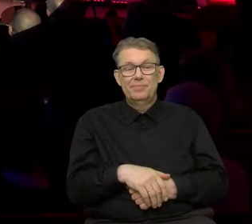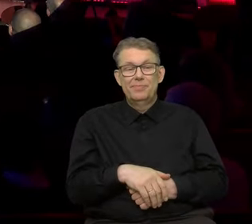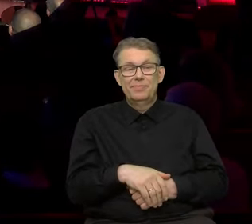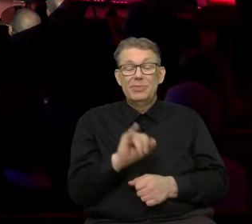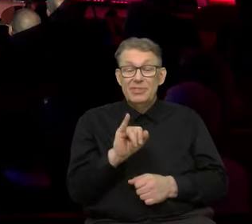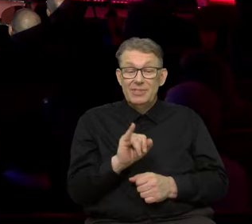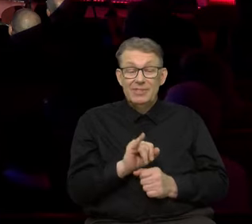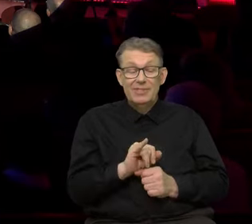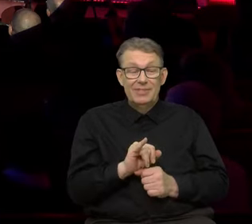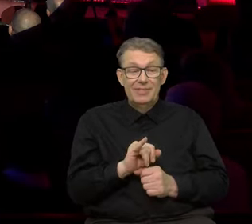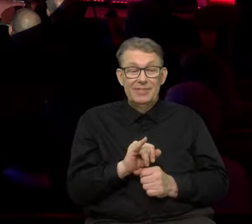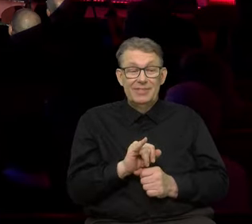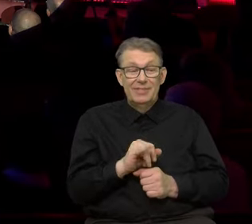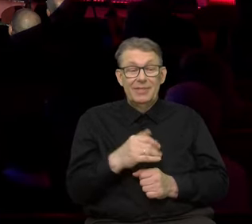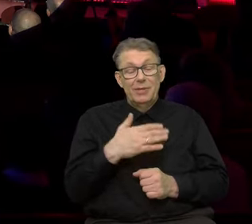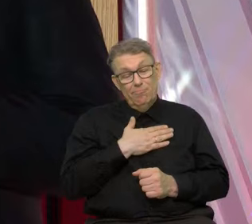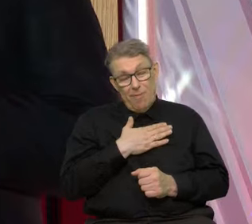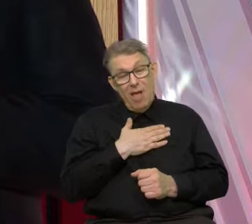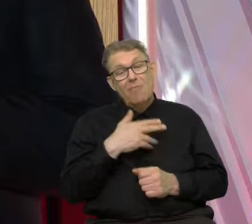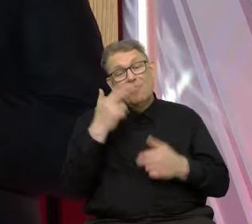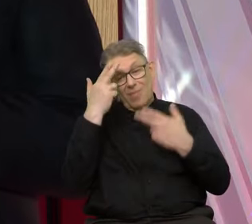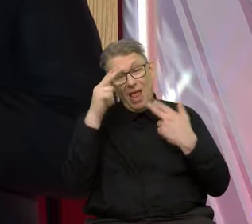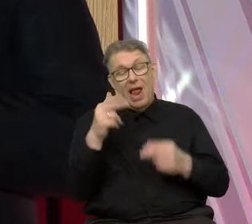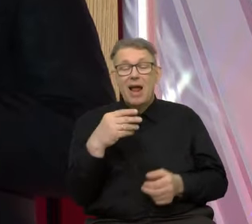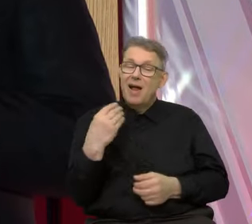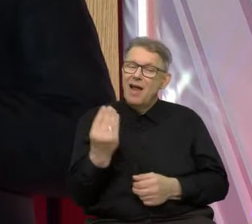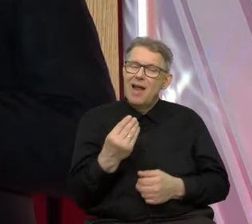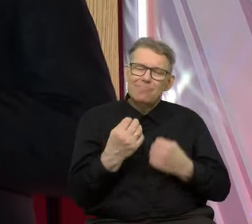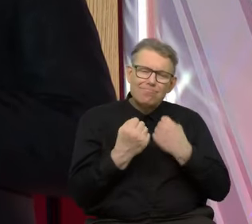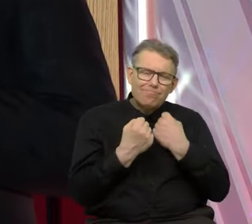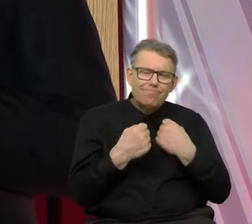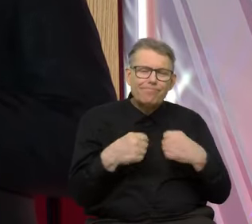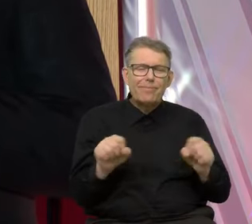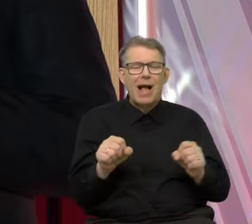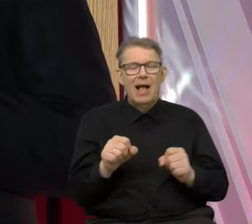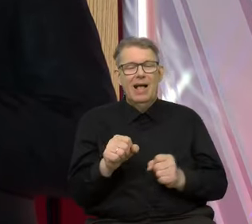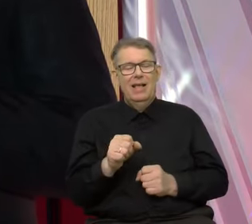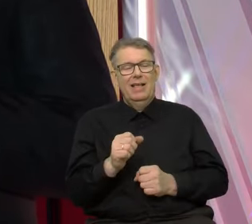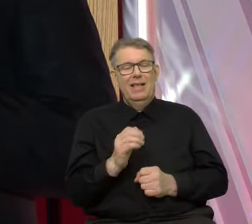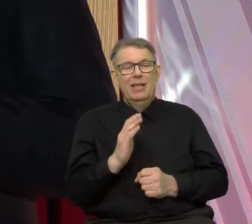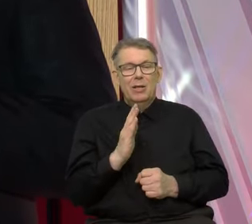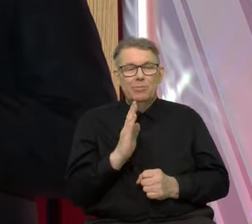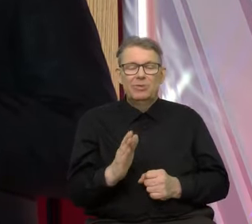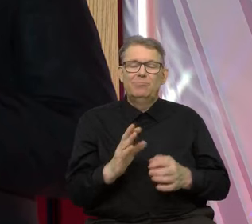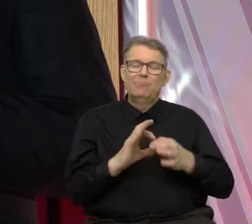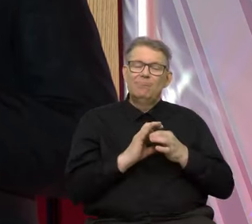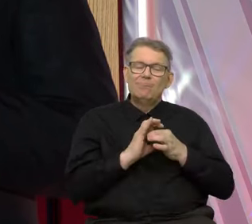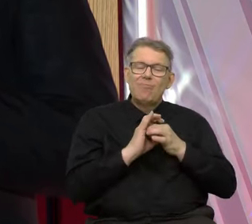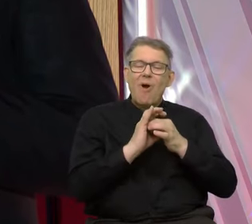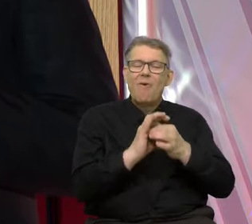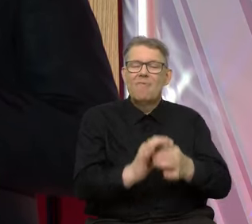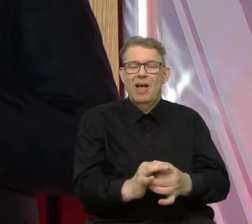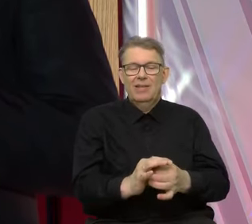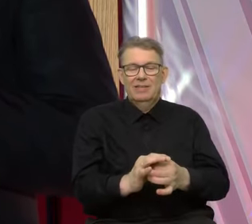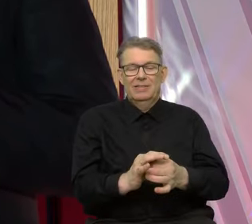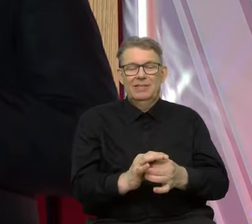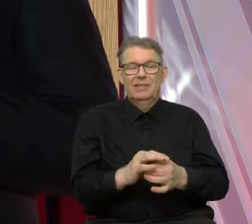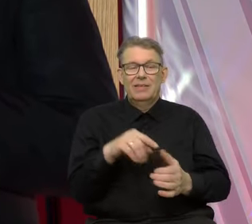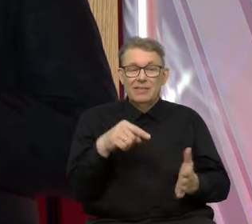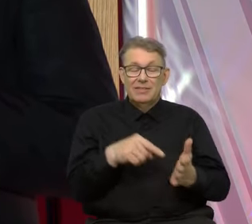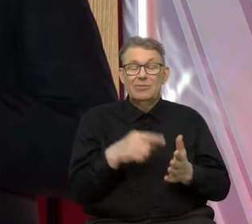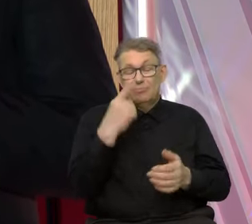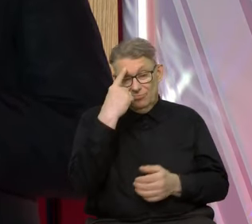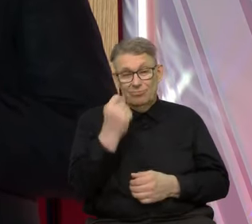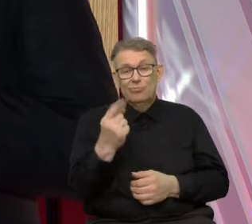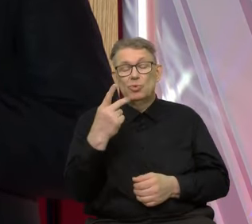i że, mam nadzieję, jeszcze bardziej będziemy wprowadzać tę ideę,